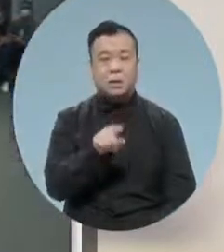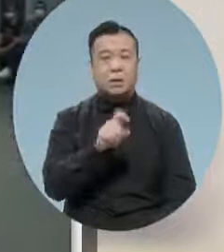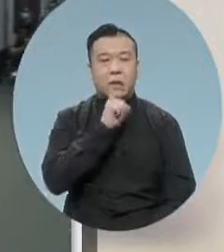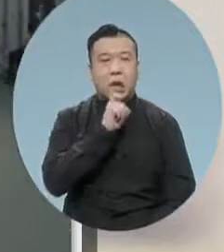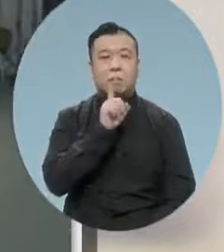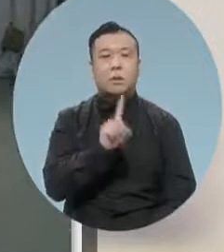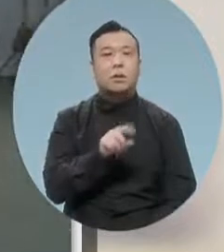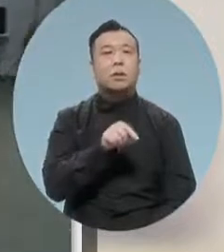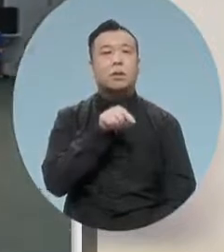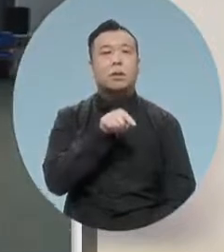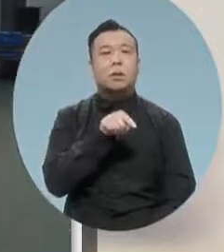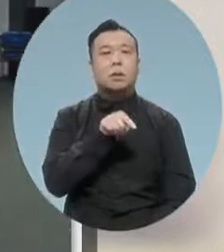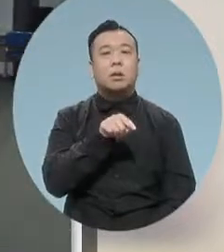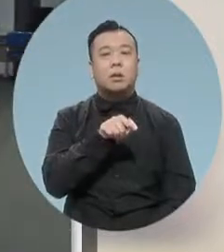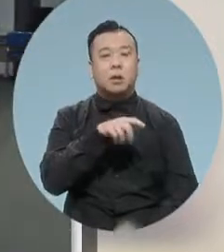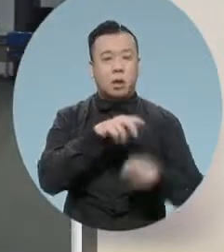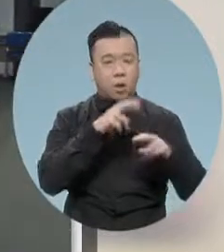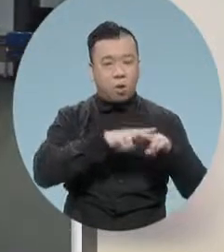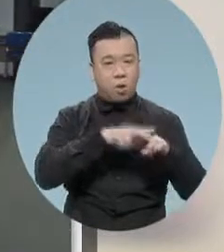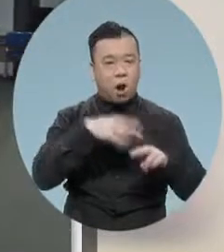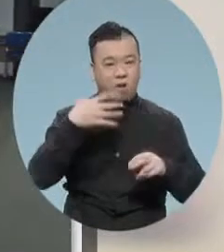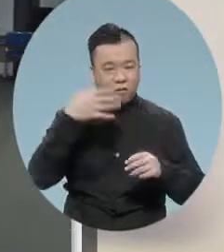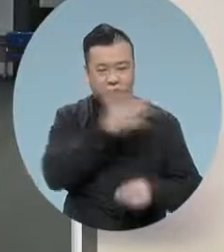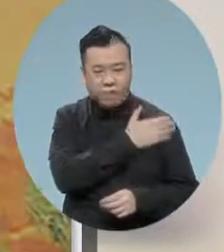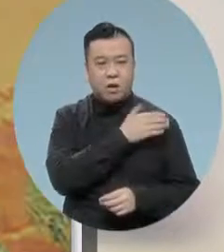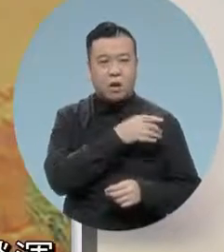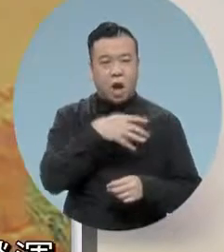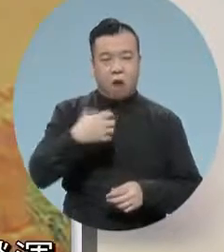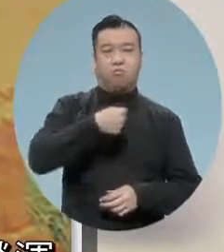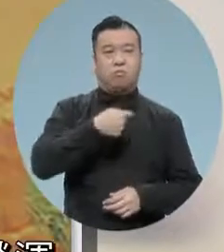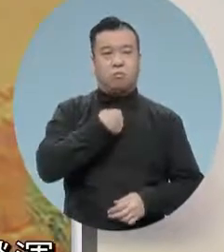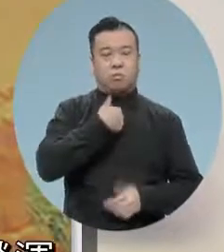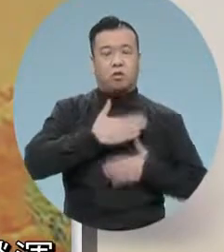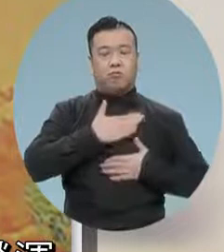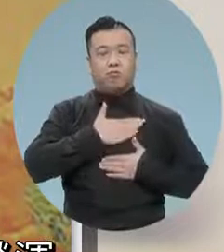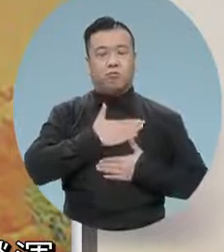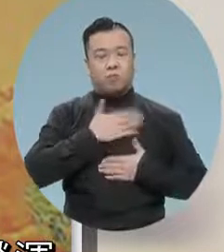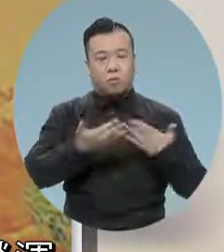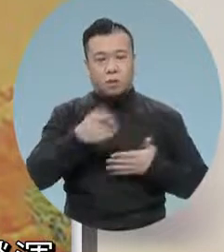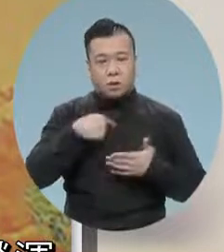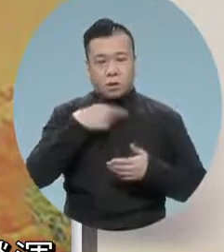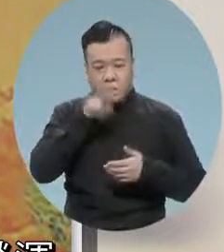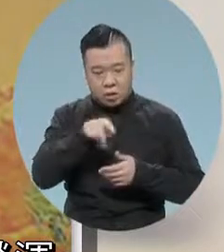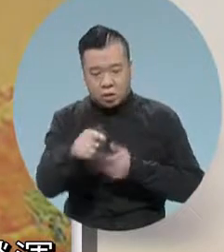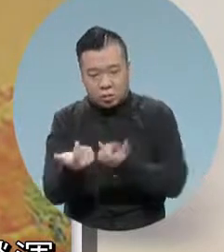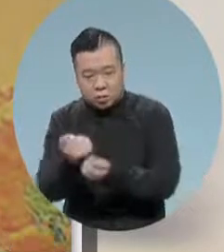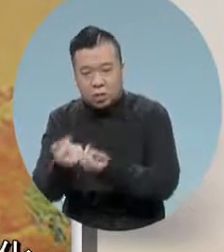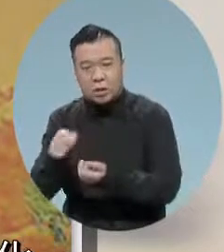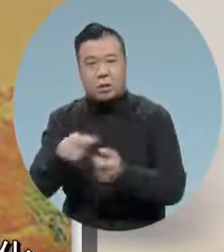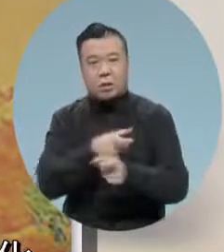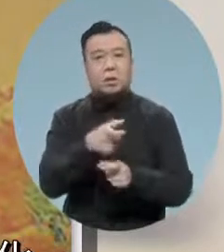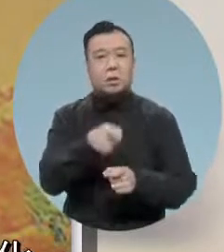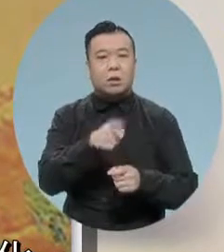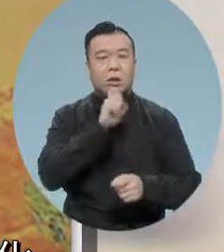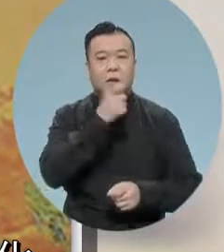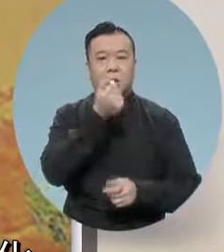有，其实是由国家经营和国家只是一个拥有者，所有国有企业都应该按市场规律去营运。其实